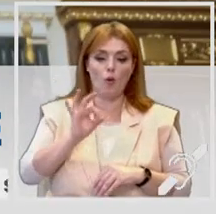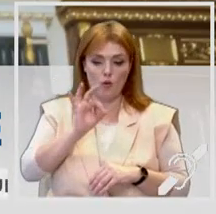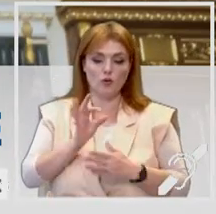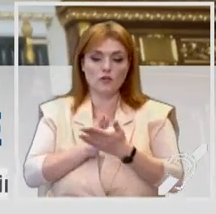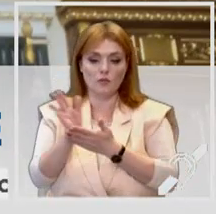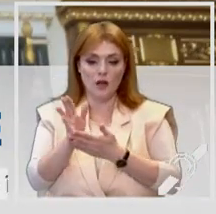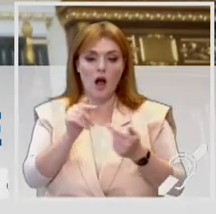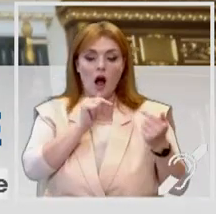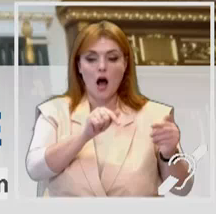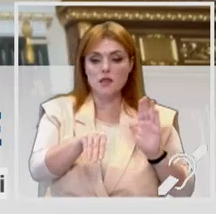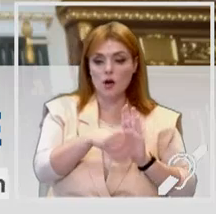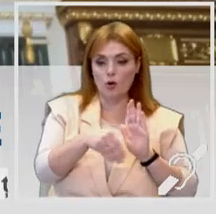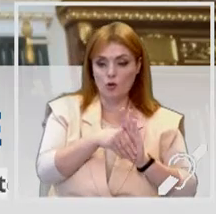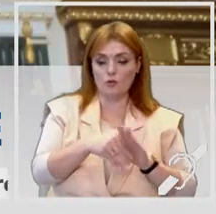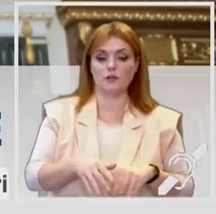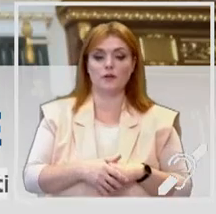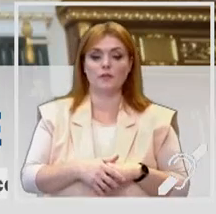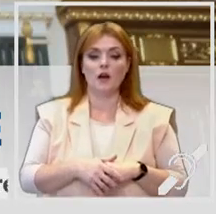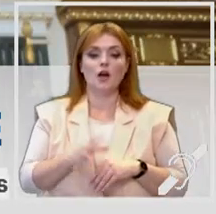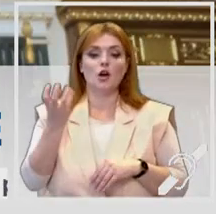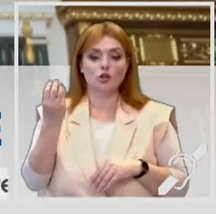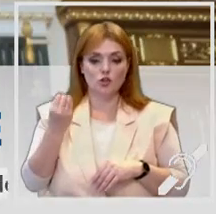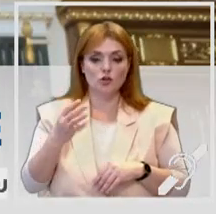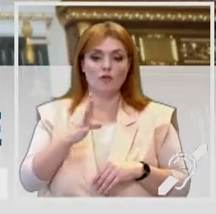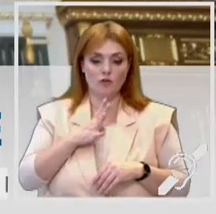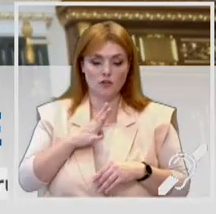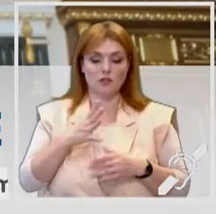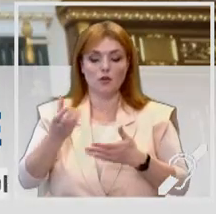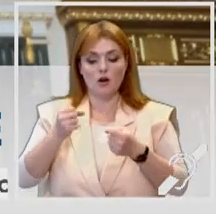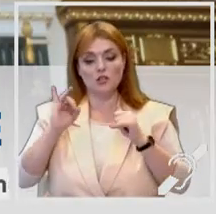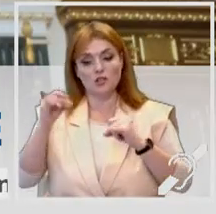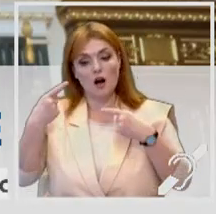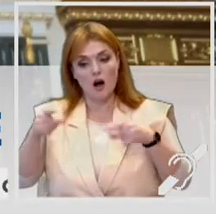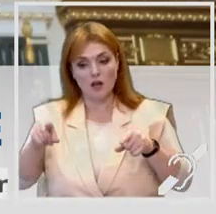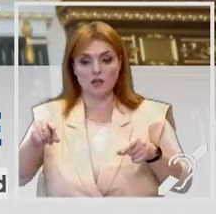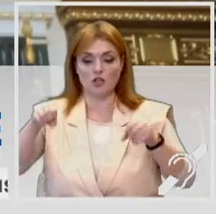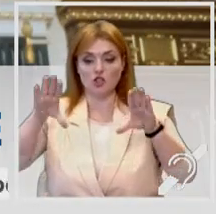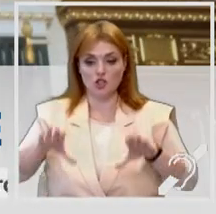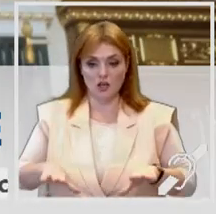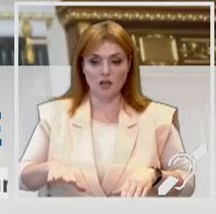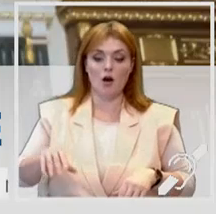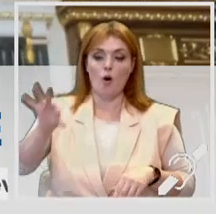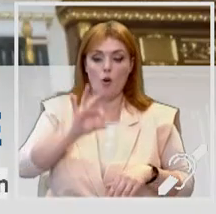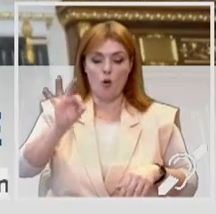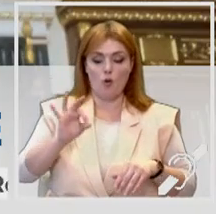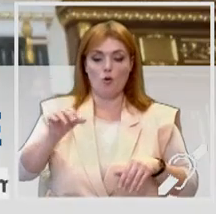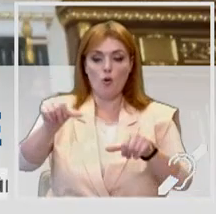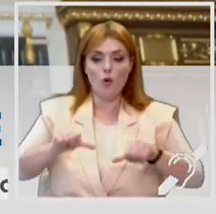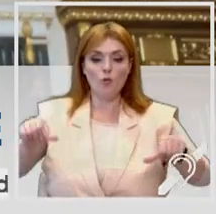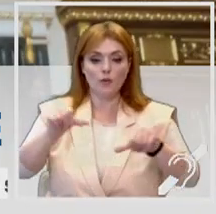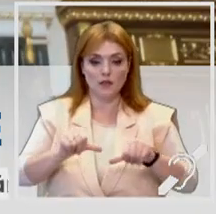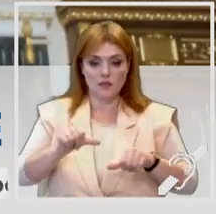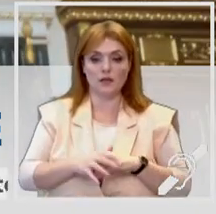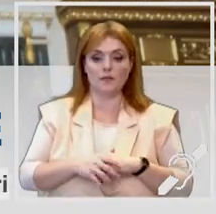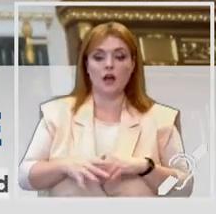прав національних меншин. Враховано висновки Венеційської комісії конкретно щодо національних спільнот.